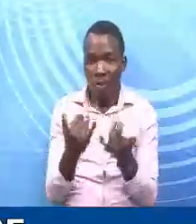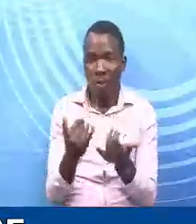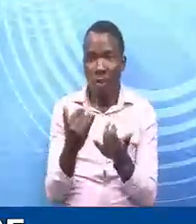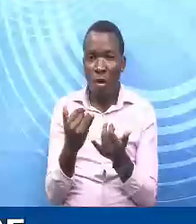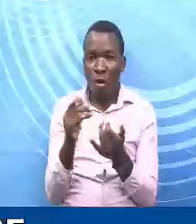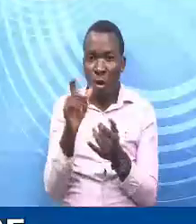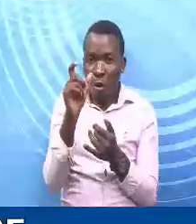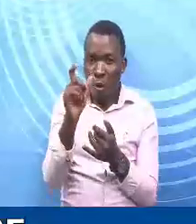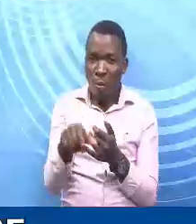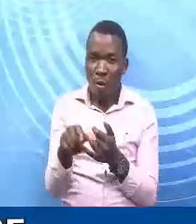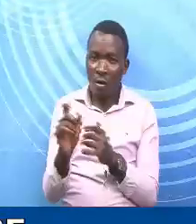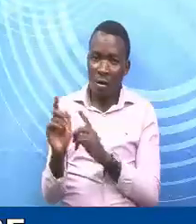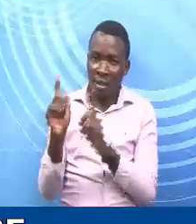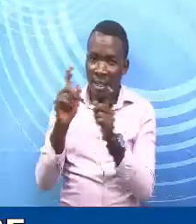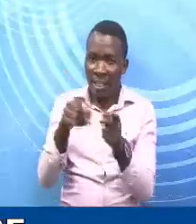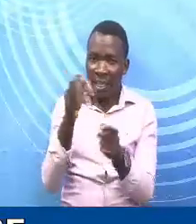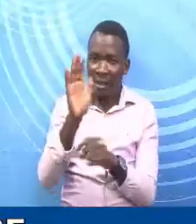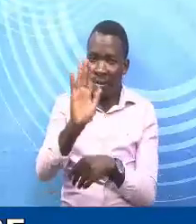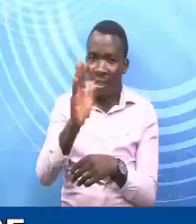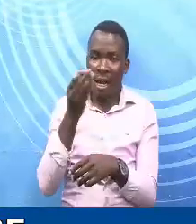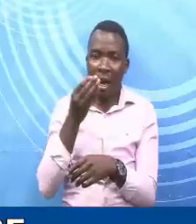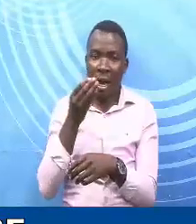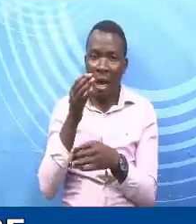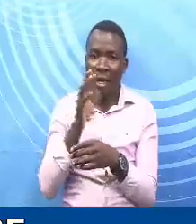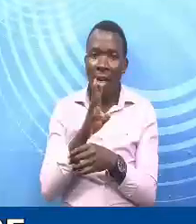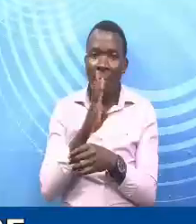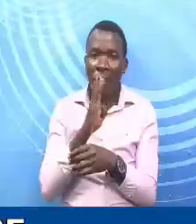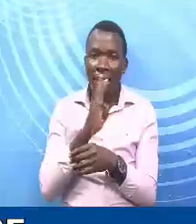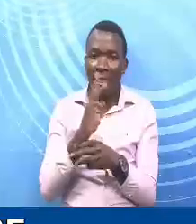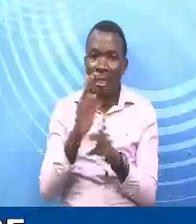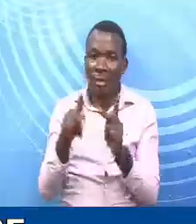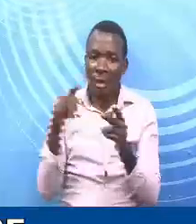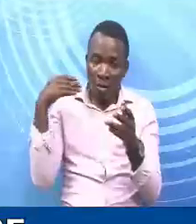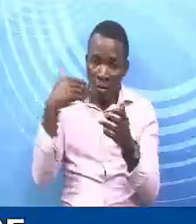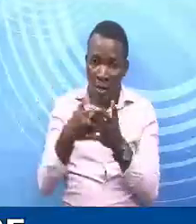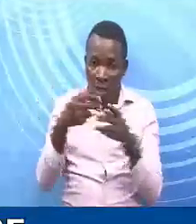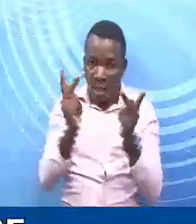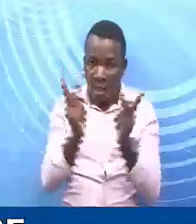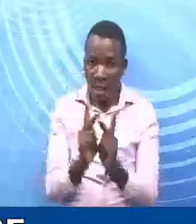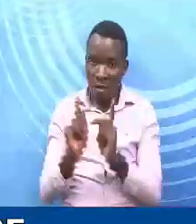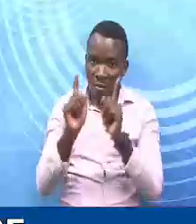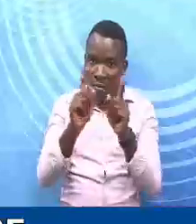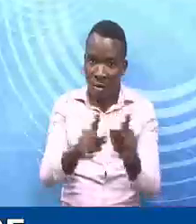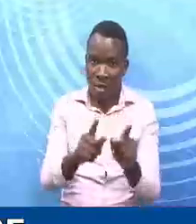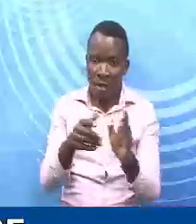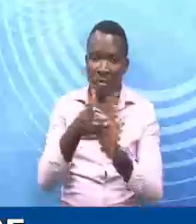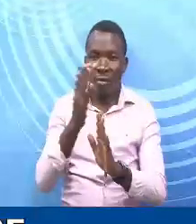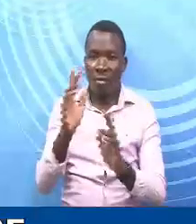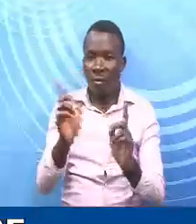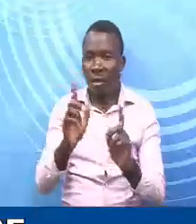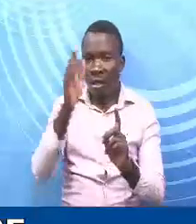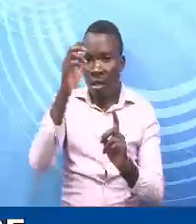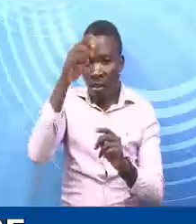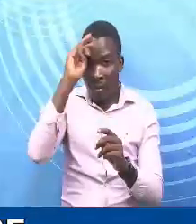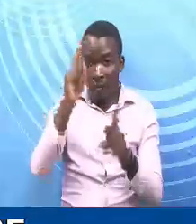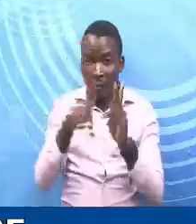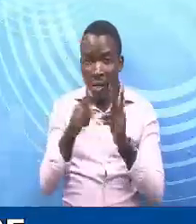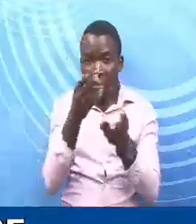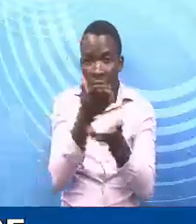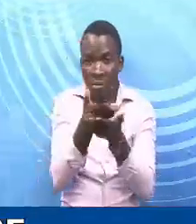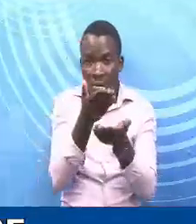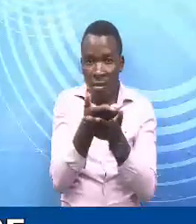kijyaniwe n'amazi ubu ngubu ntabwo abantu bagera iyo bagiye vuba. Ni nayo mpamvu abantu bari gusaba leta ngo